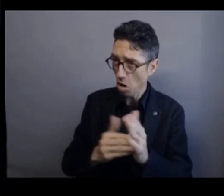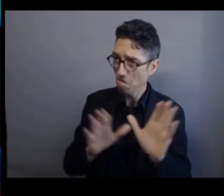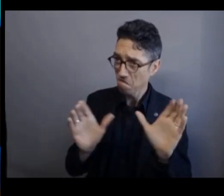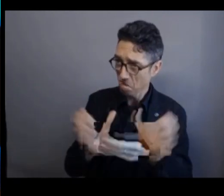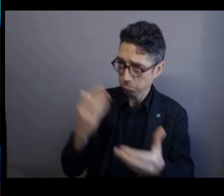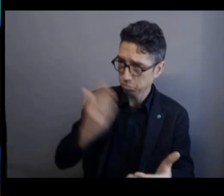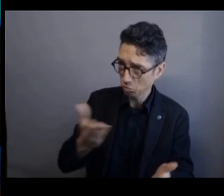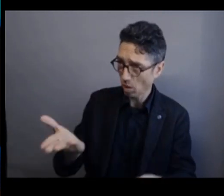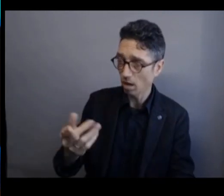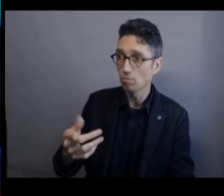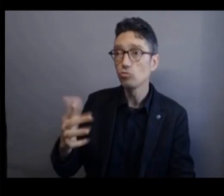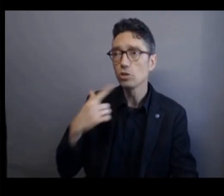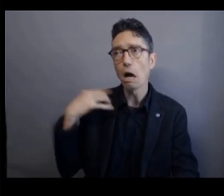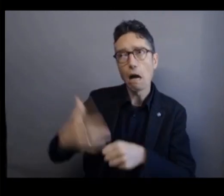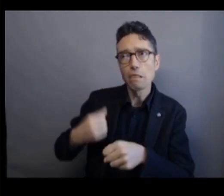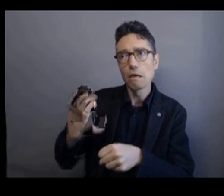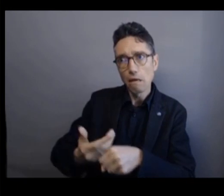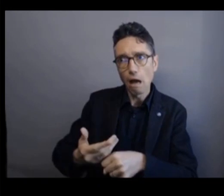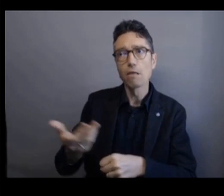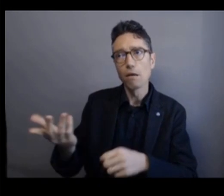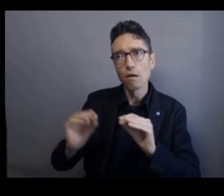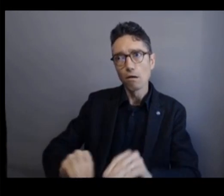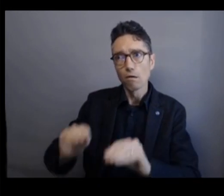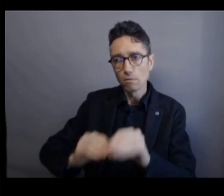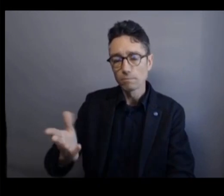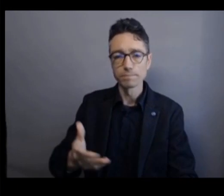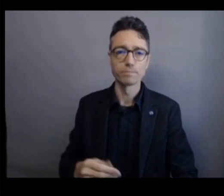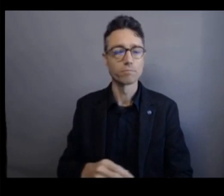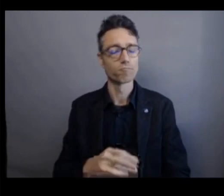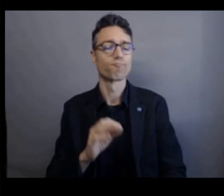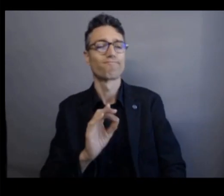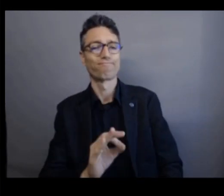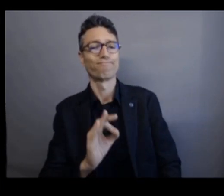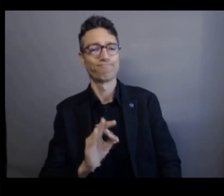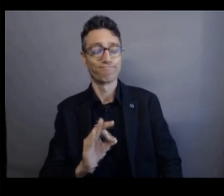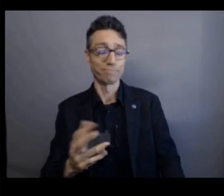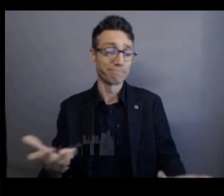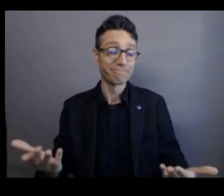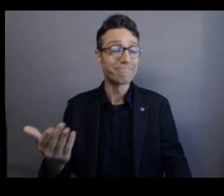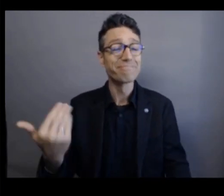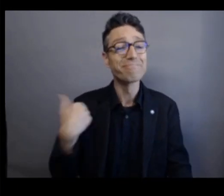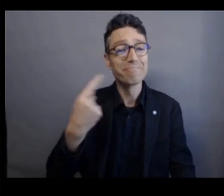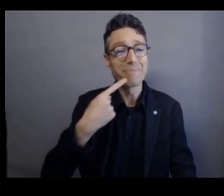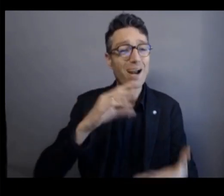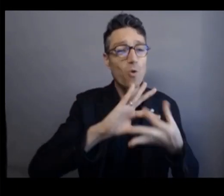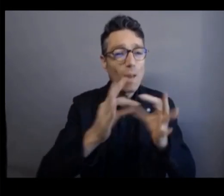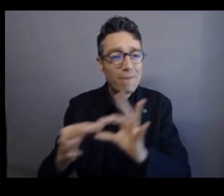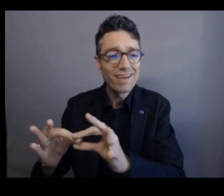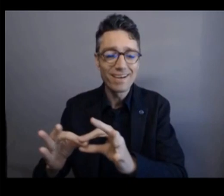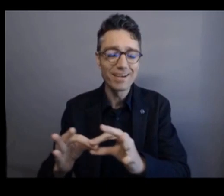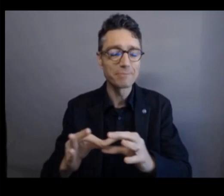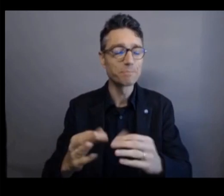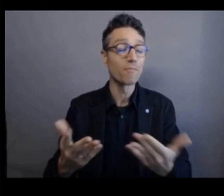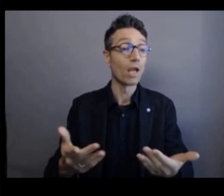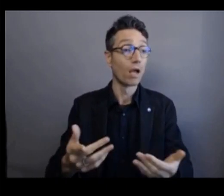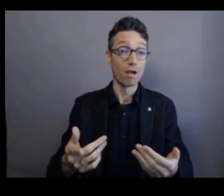on parlait des Jeux Olympiques et de Paralympiques. C'est comme des athlètes, on s'entraîne pour être le plus naturel et avoir les bons